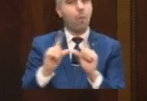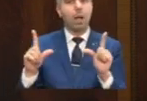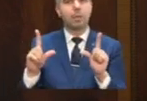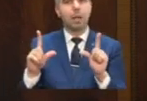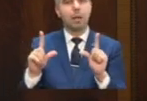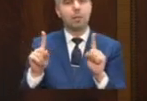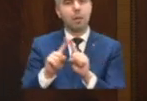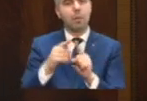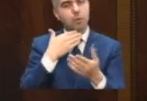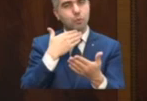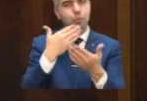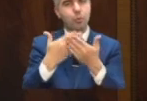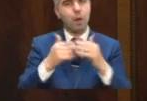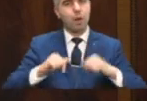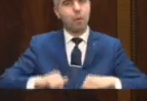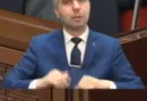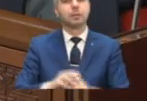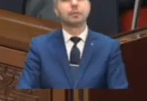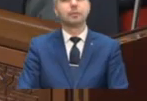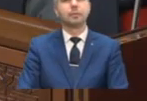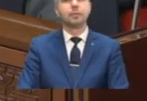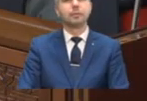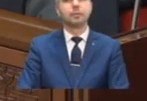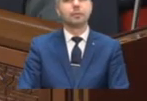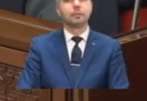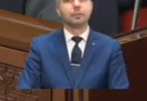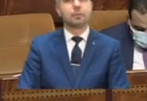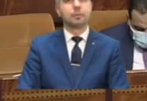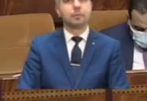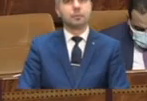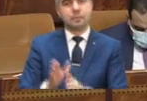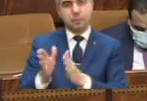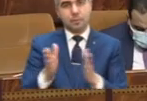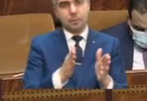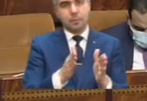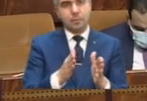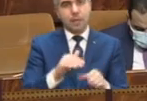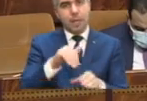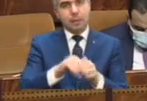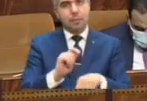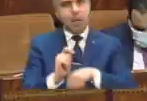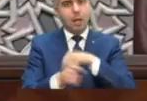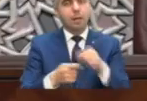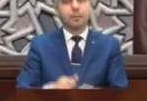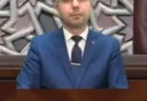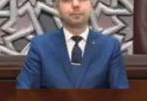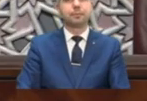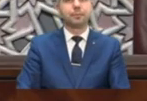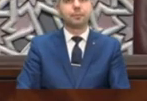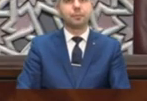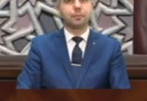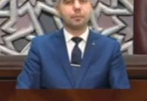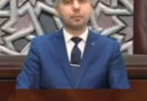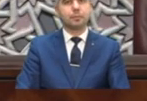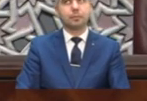الماليه. وشكرا السيد الوزير. شكرا السيد النائب المحترم. الان الفريق الحركي فليتفضل دور السيد